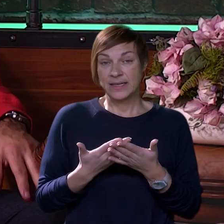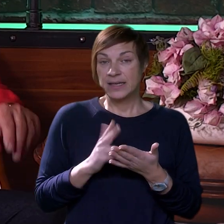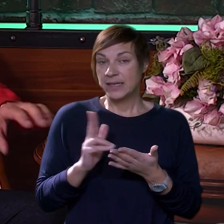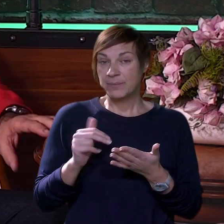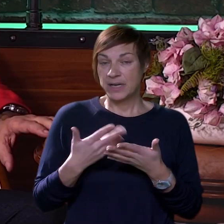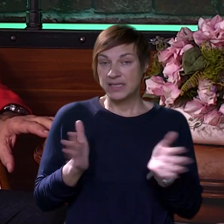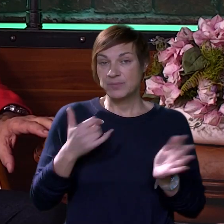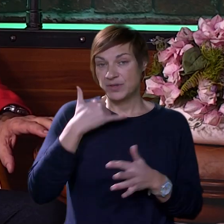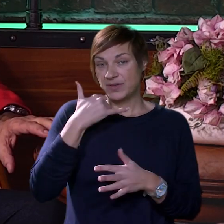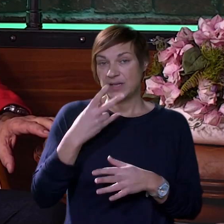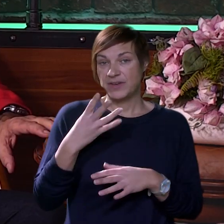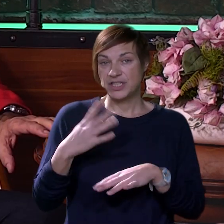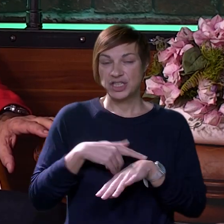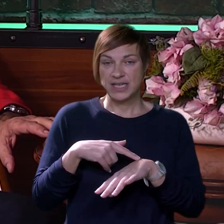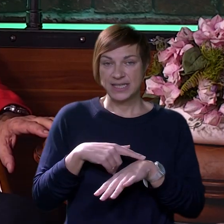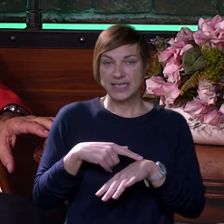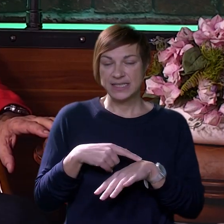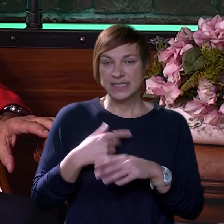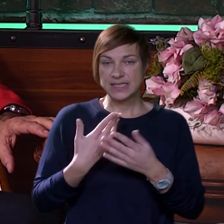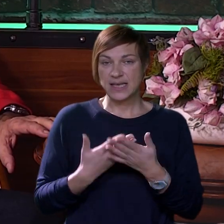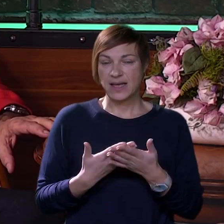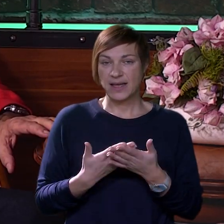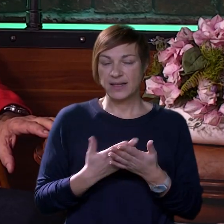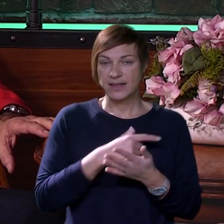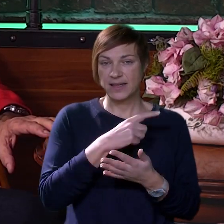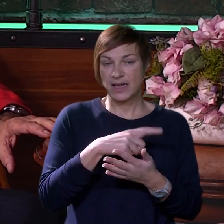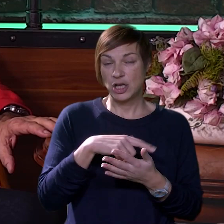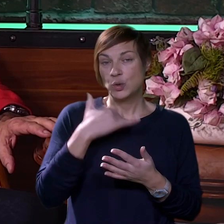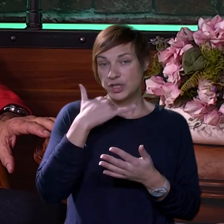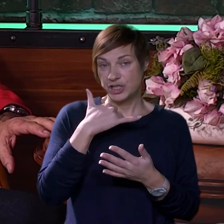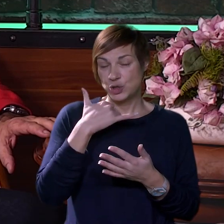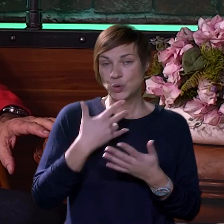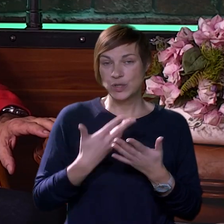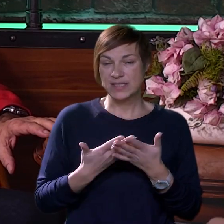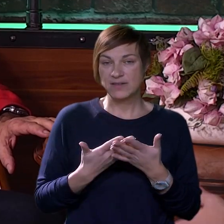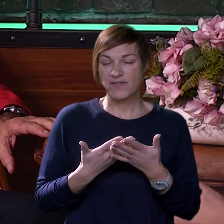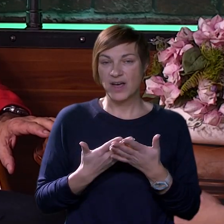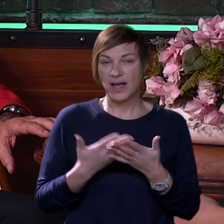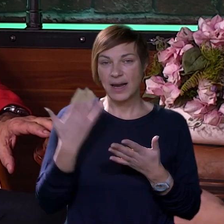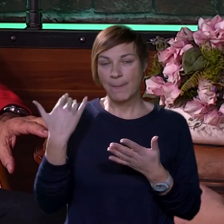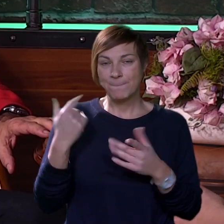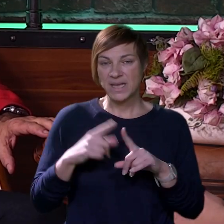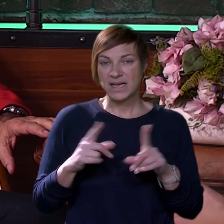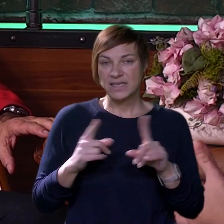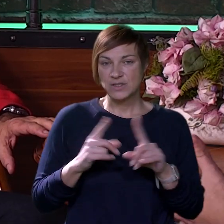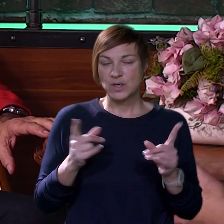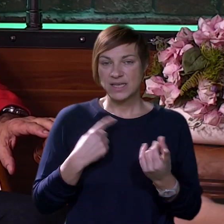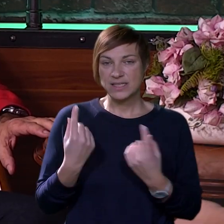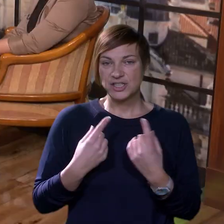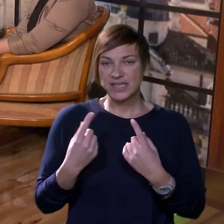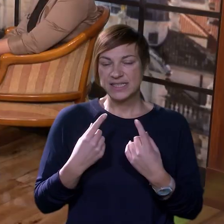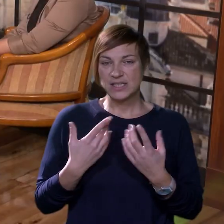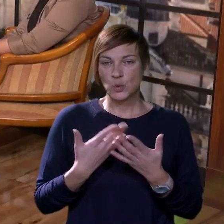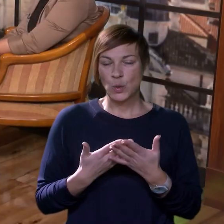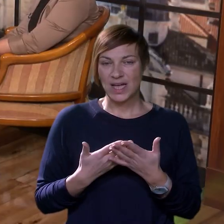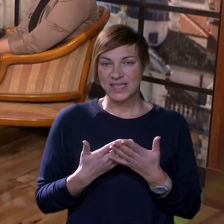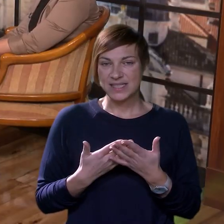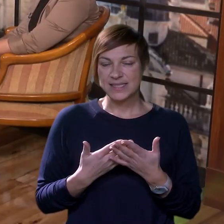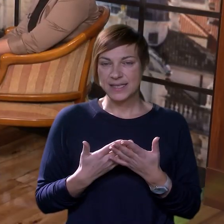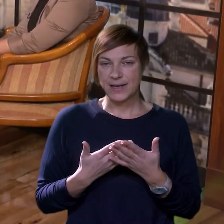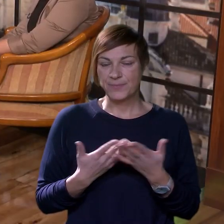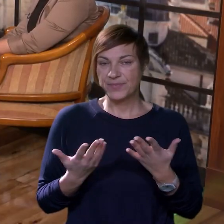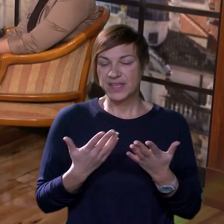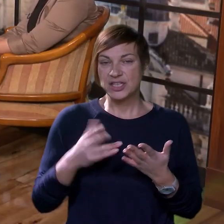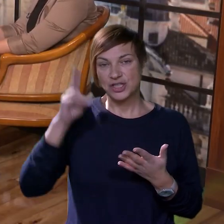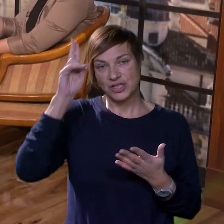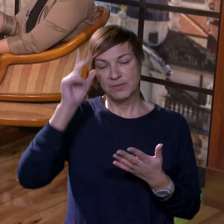mi smo imali otvoreni telefon 24 sata. Mm-hmm. Ljudi su stvarno zvali. Vjerojatno su bile i različite situacije. Različite